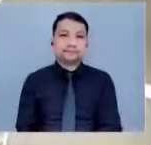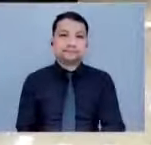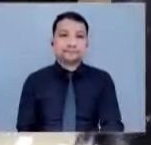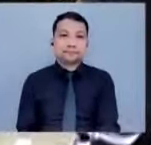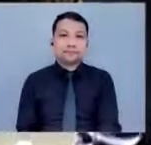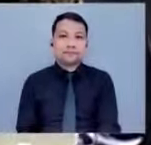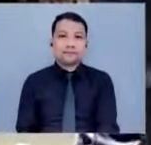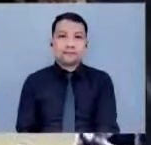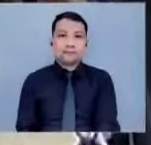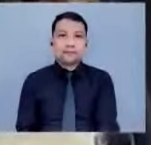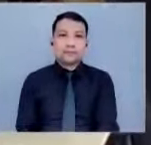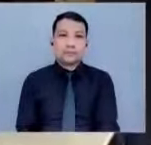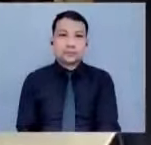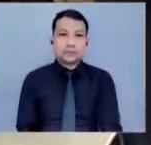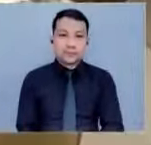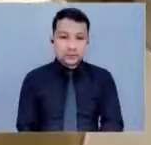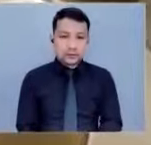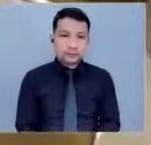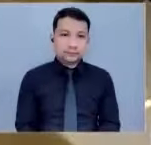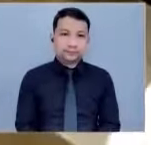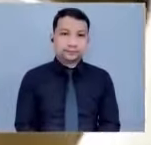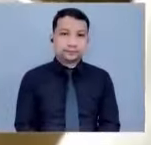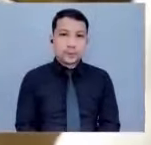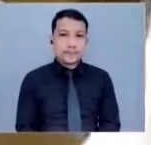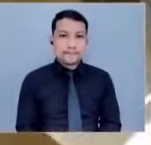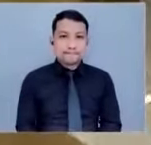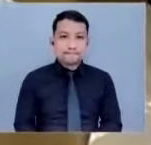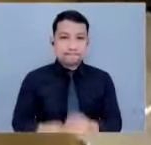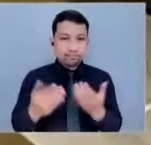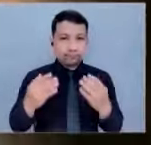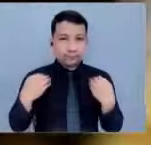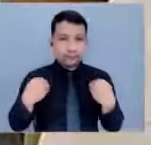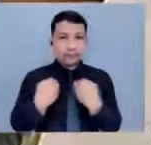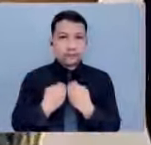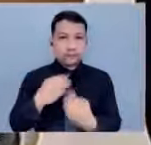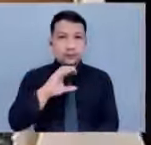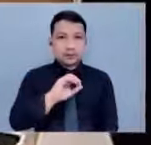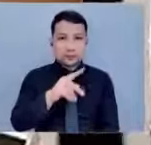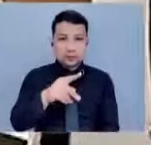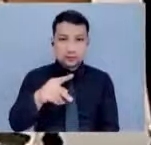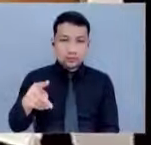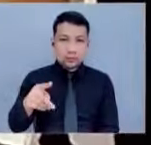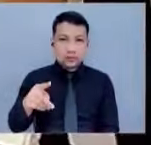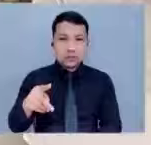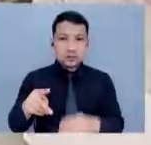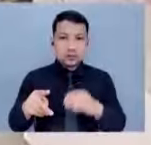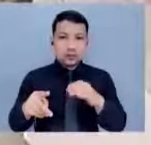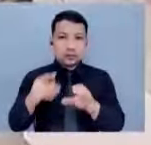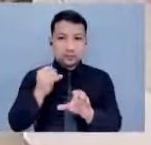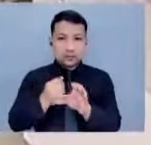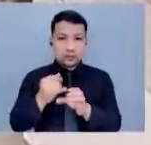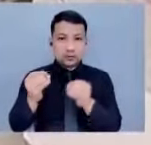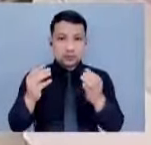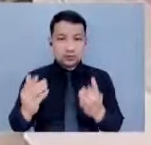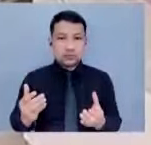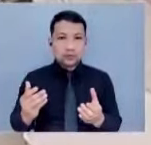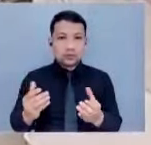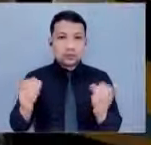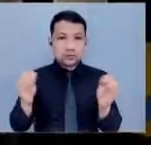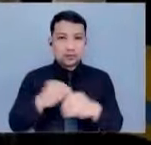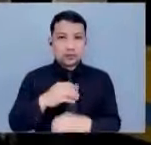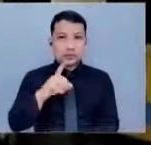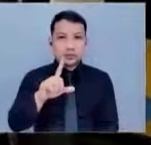Halos magsiksikan at hindi magkanda ugaga ang maraming miyembro ng kooperatiba, korporasyon at mga jeepney operator sa opisina ng